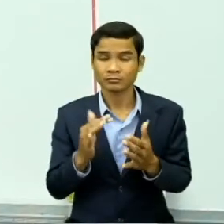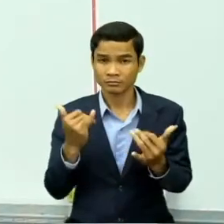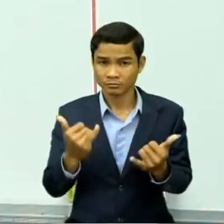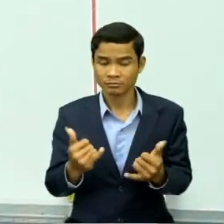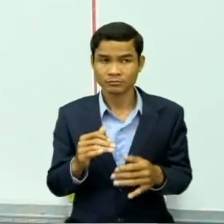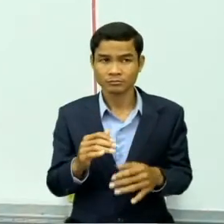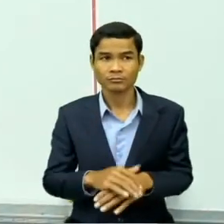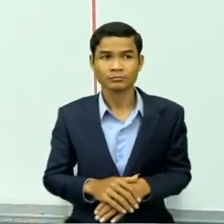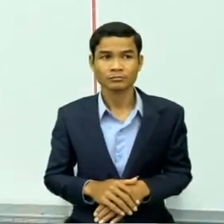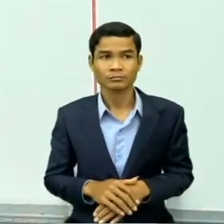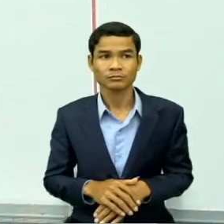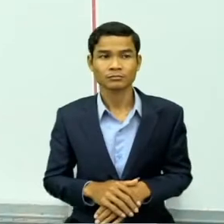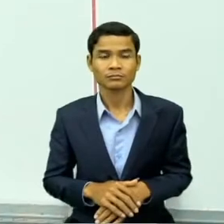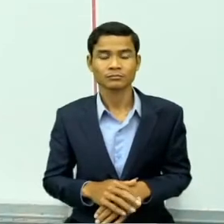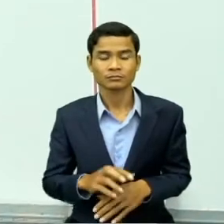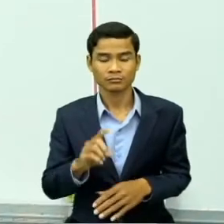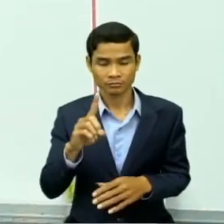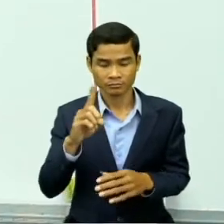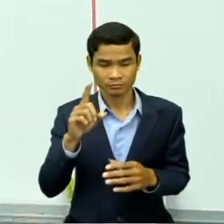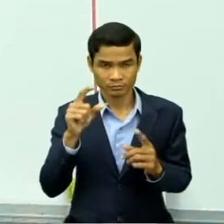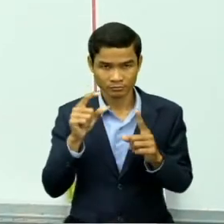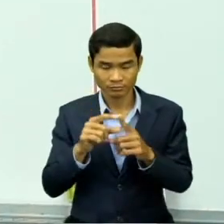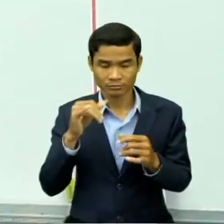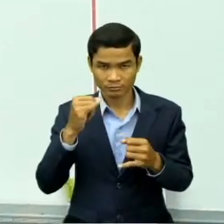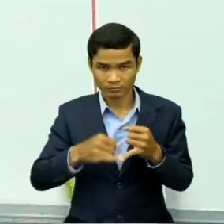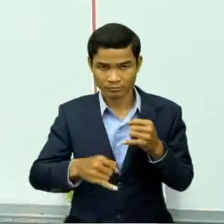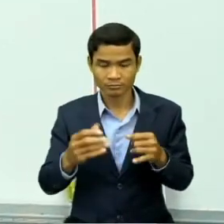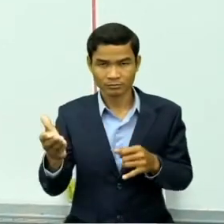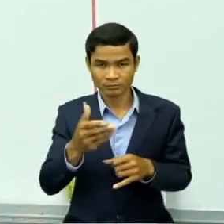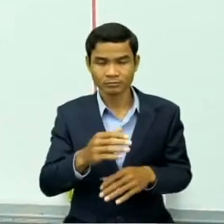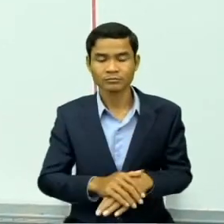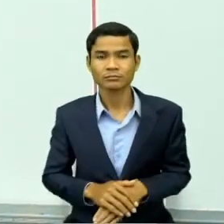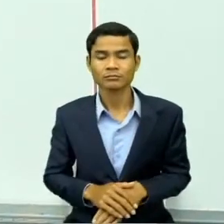ná chà chập đám